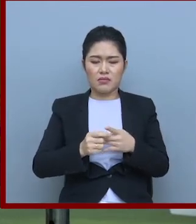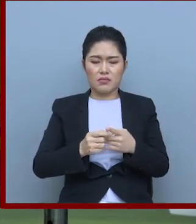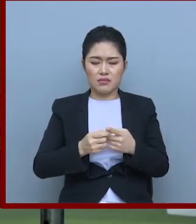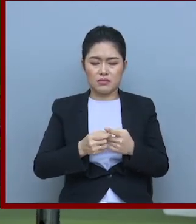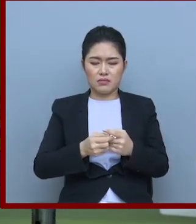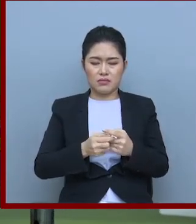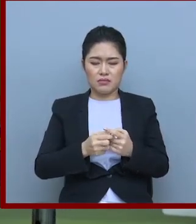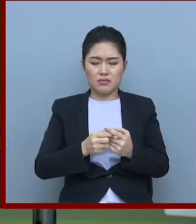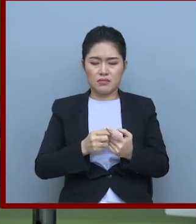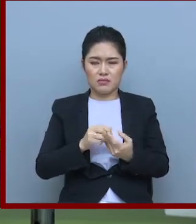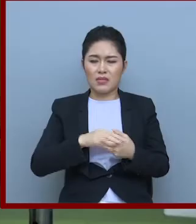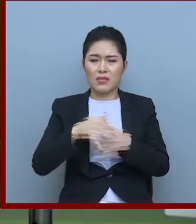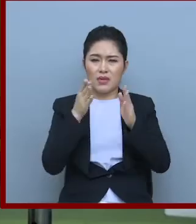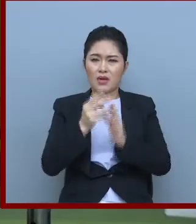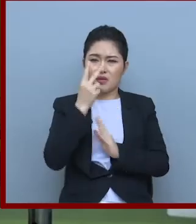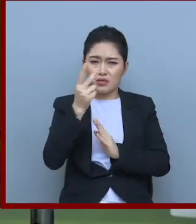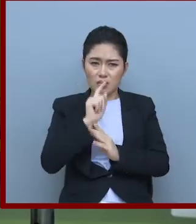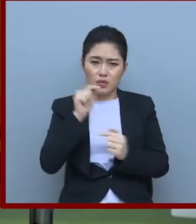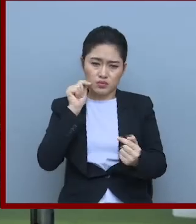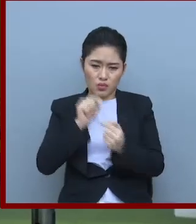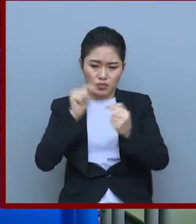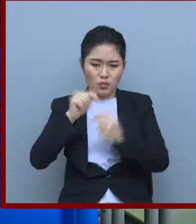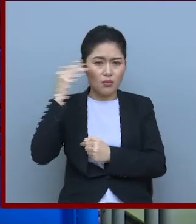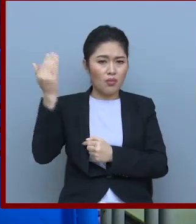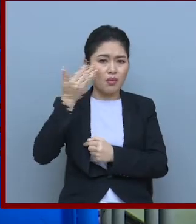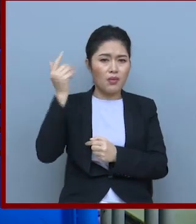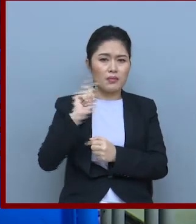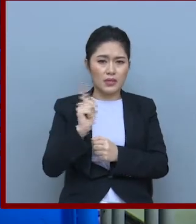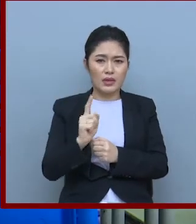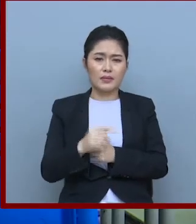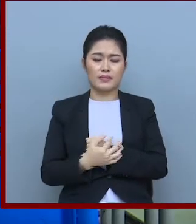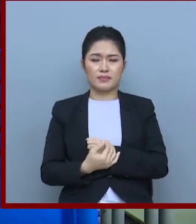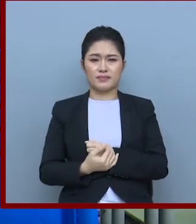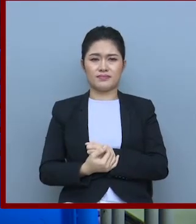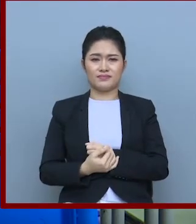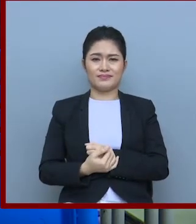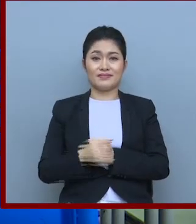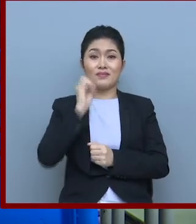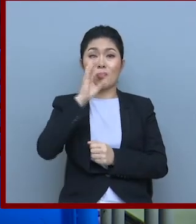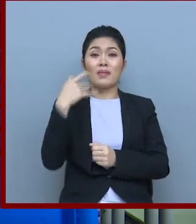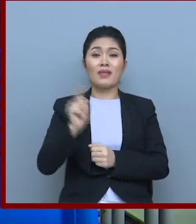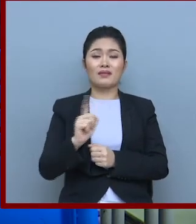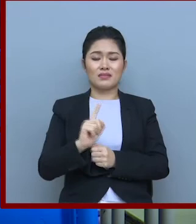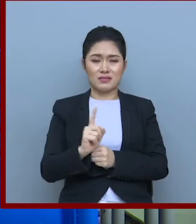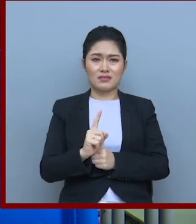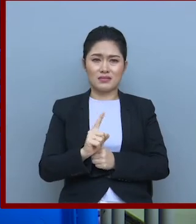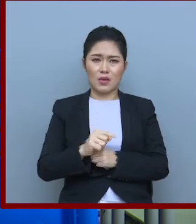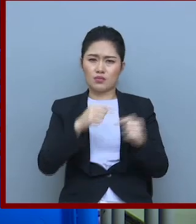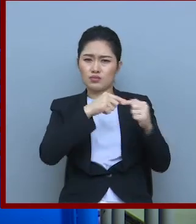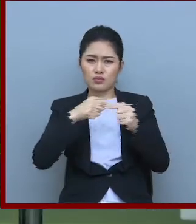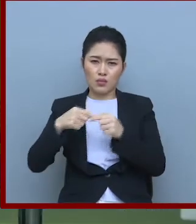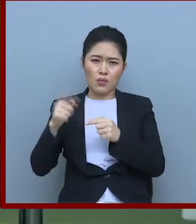นะก็คือให้เหมาะกับสภาพแวดล้อมนะครับอย่างที่บอกเนี่ยใช้เ